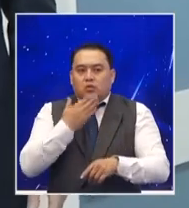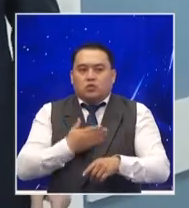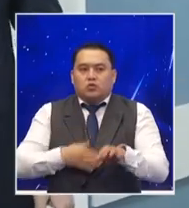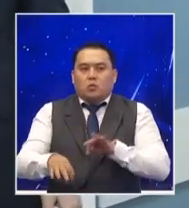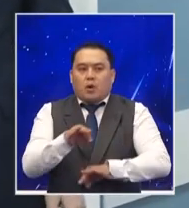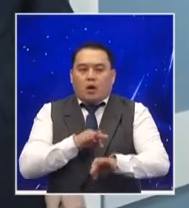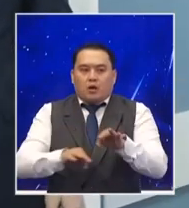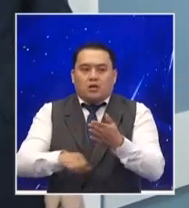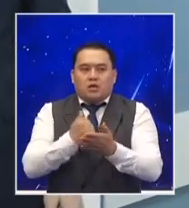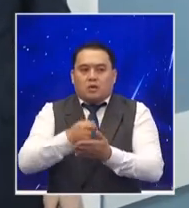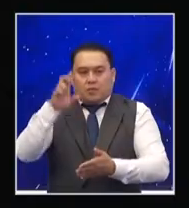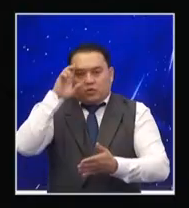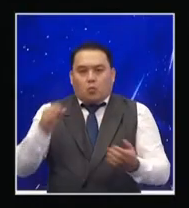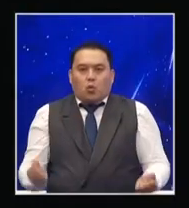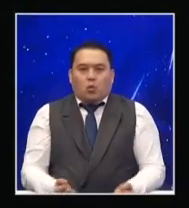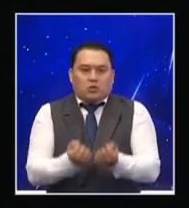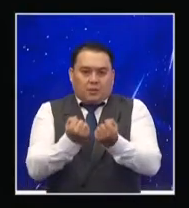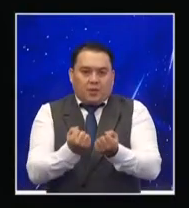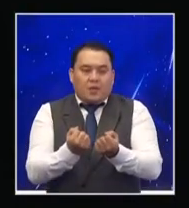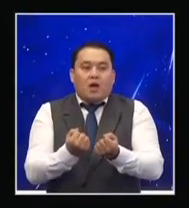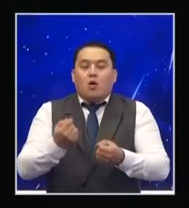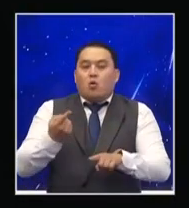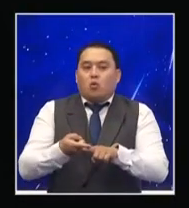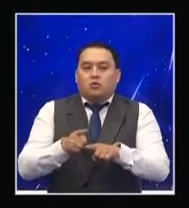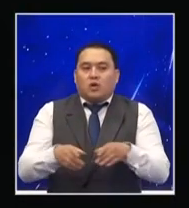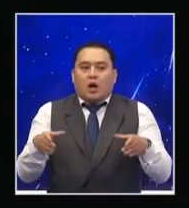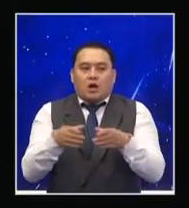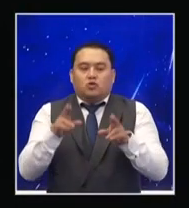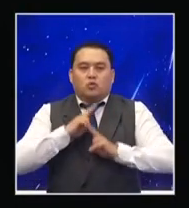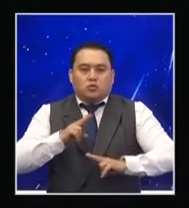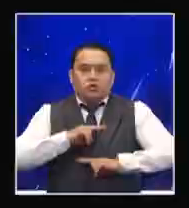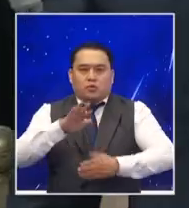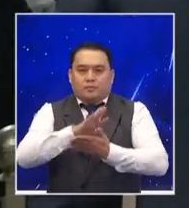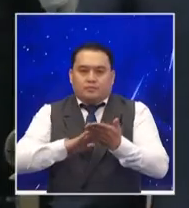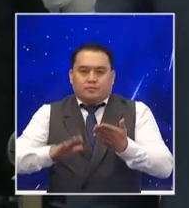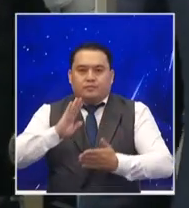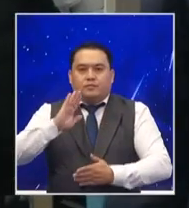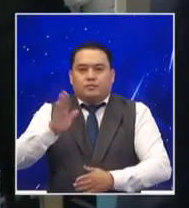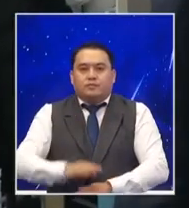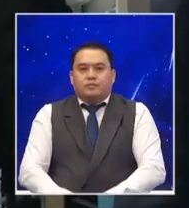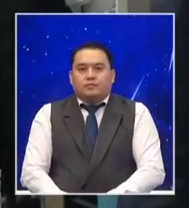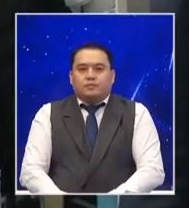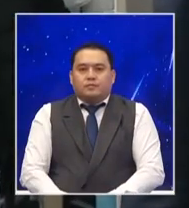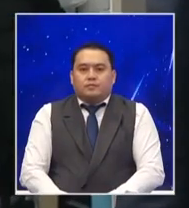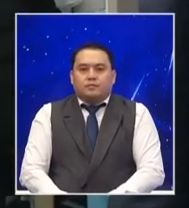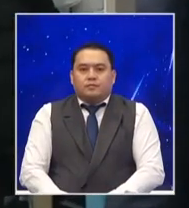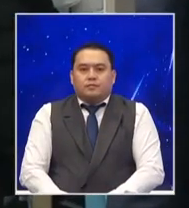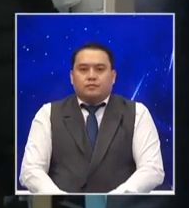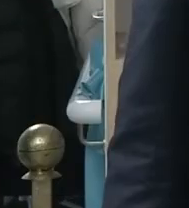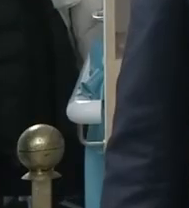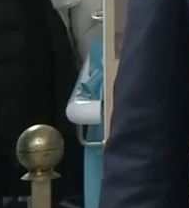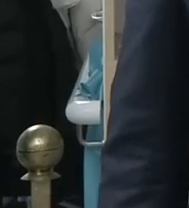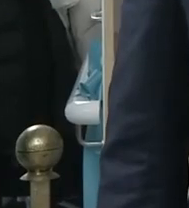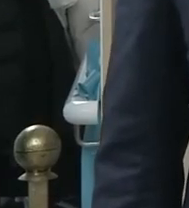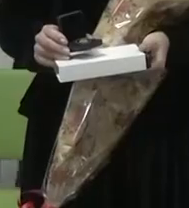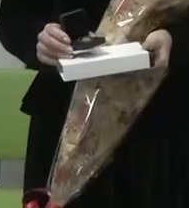жобалар елбасы тарапынан қолдау тапты. Енді бұл академия жұмысы одан әрі жалғасатын болады. Мадина Берқызы, Адалия Ақжаркенова, Ерболат